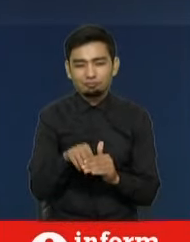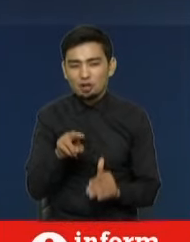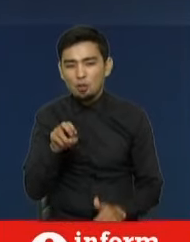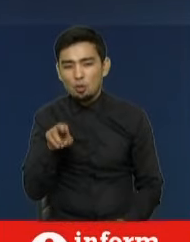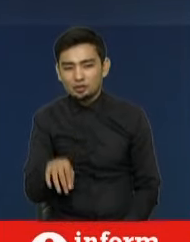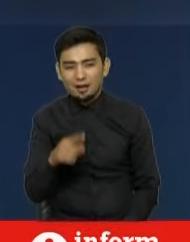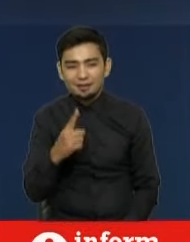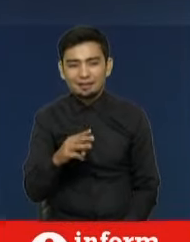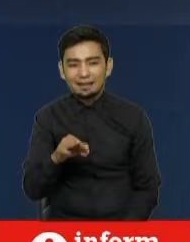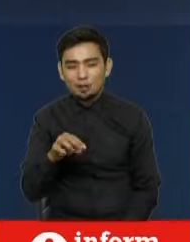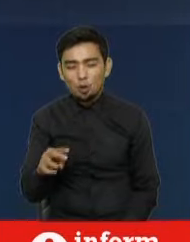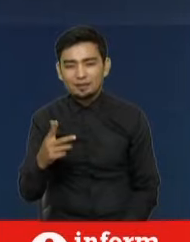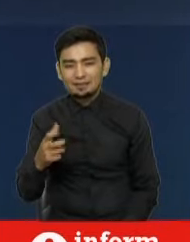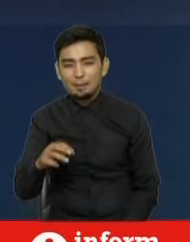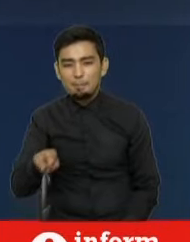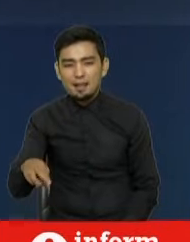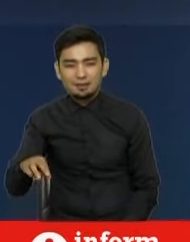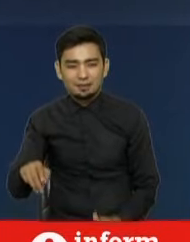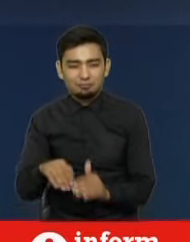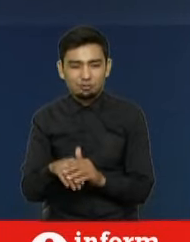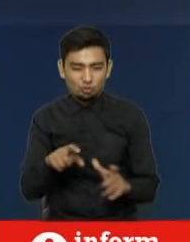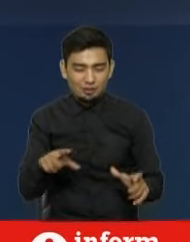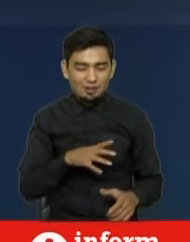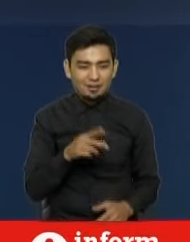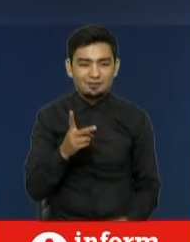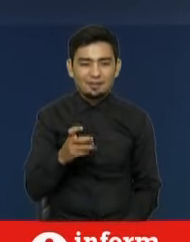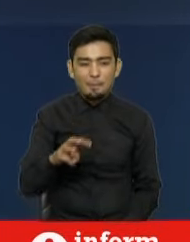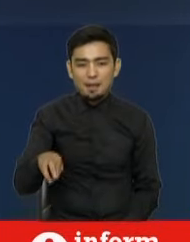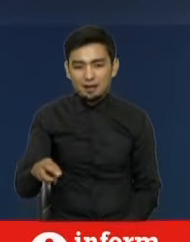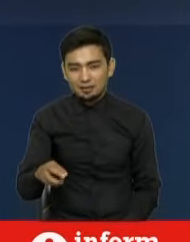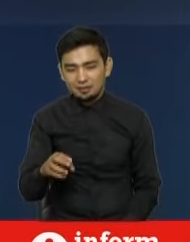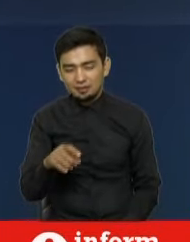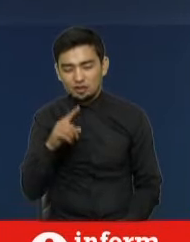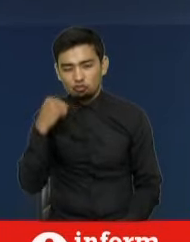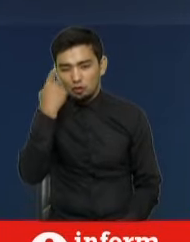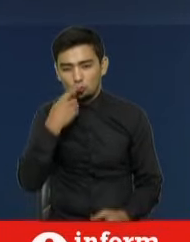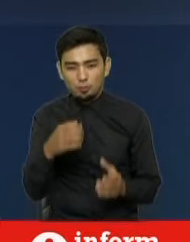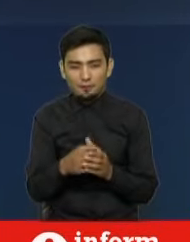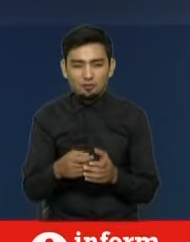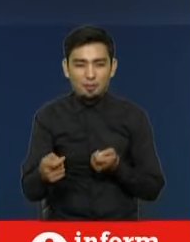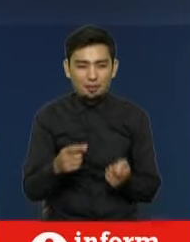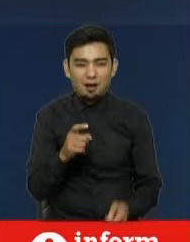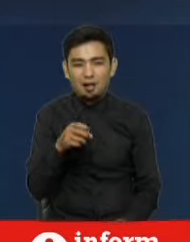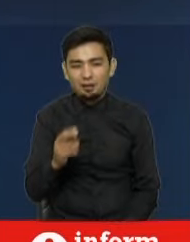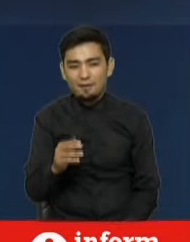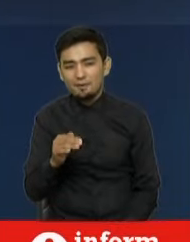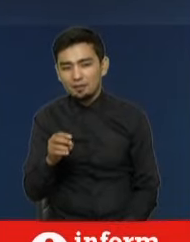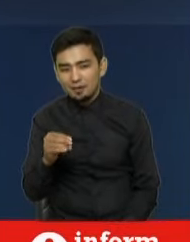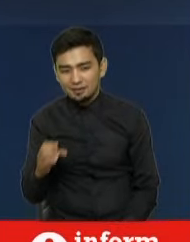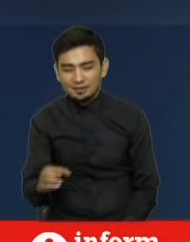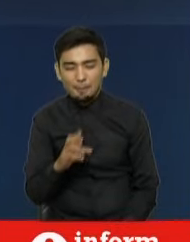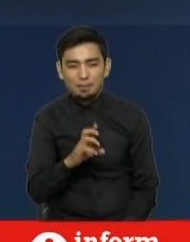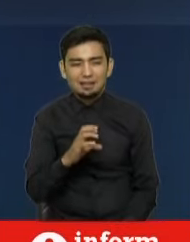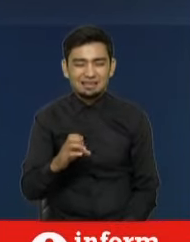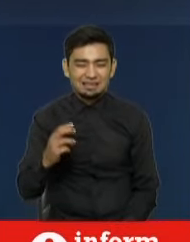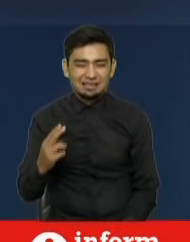триллион 300 миллиардов тенге. Из них 200 миллиардов передают таким частным управляющим компаниям, как Халық Финанс, БЦК Инвест,